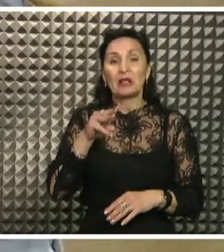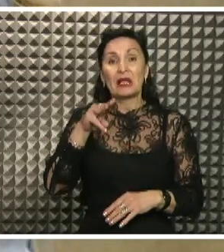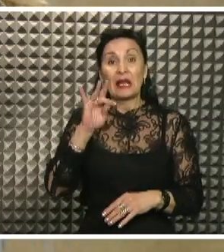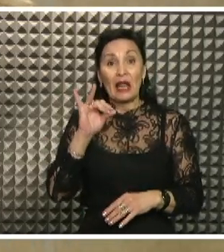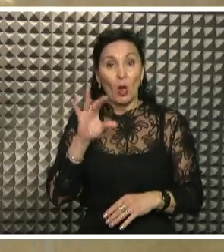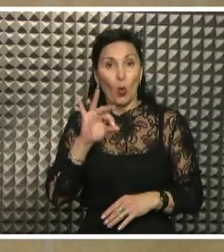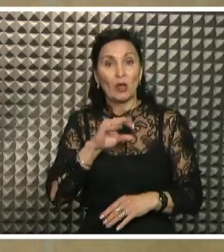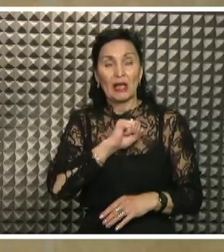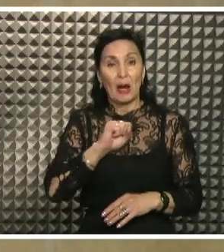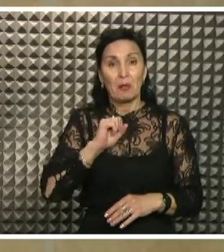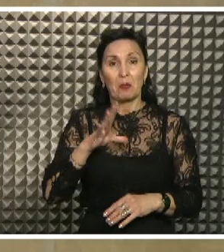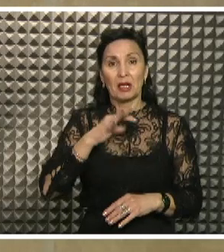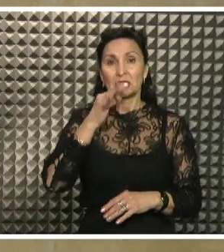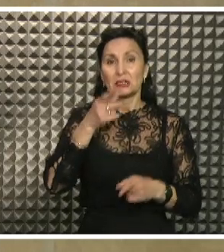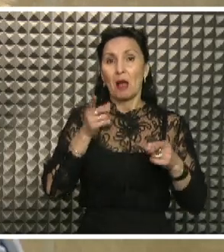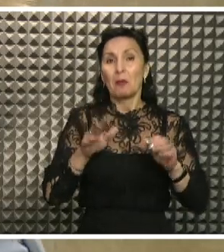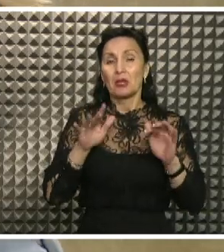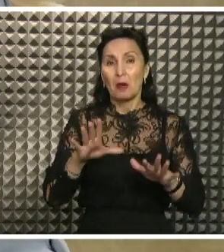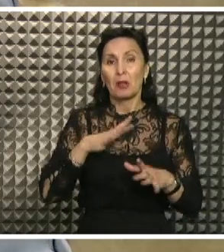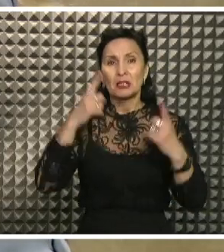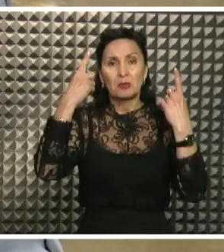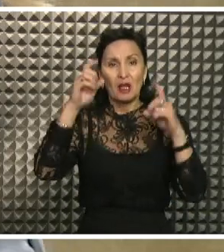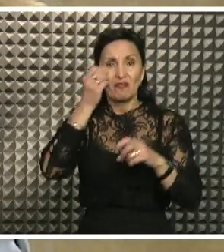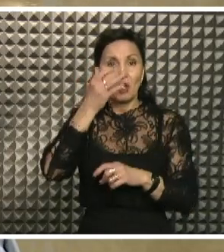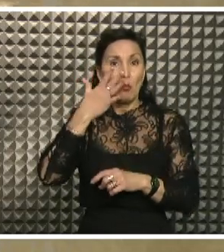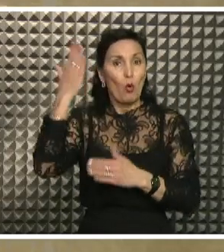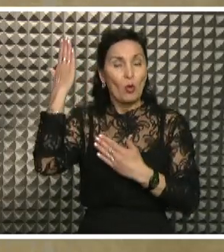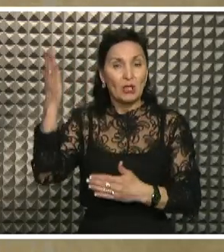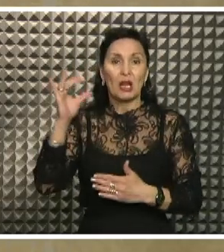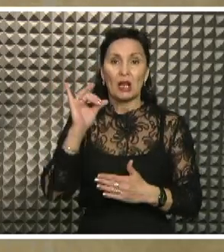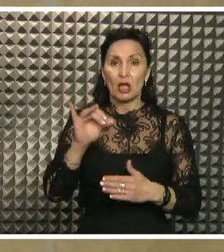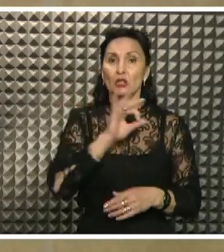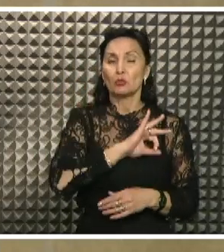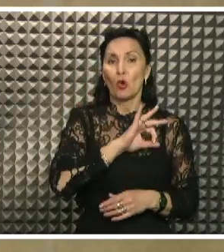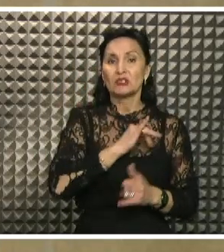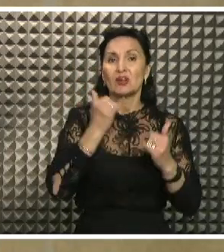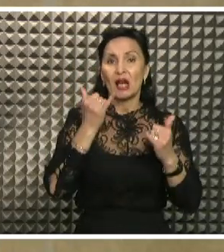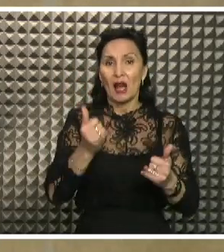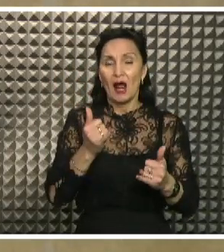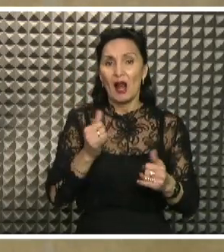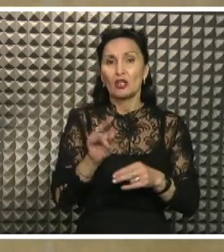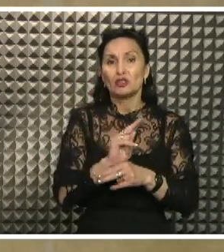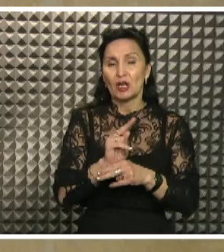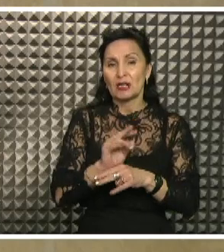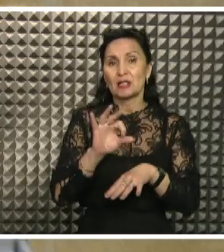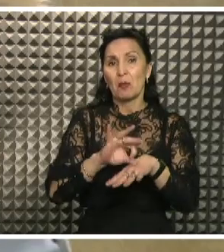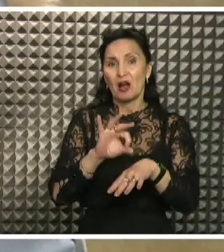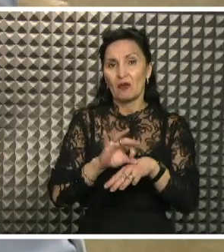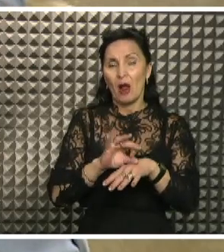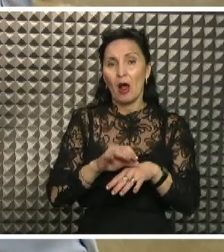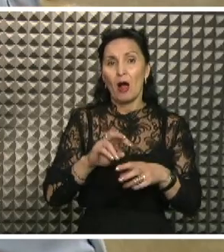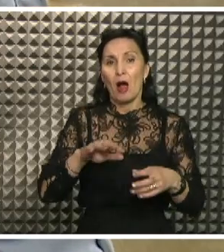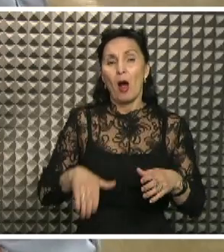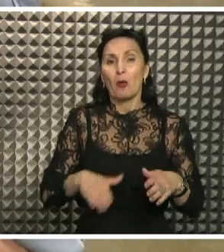Криотерапия, было сказано, она на самом деле была изобретена в Японии, и изначально ее использовали для лечения заболевания